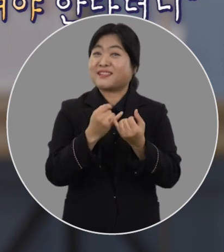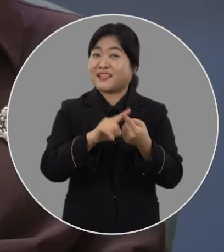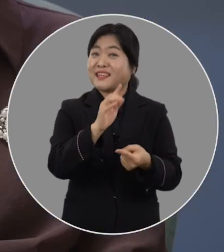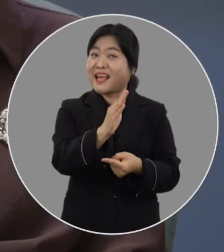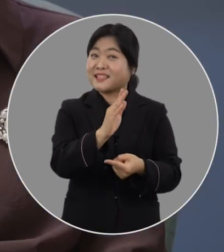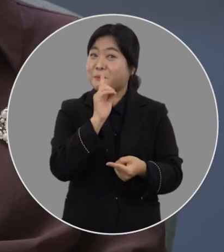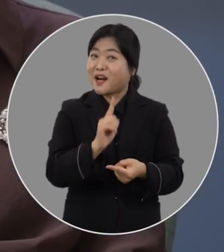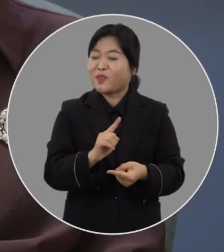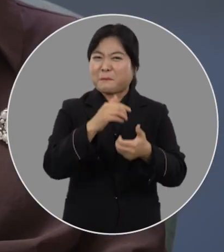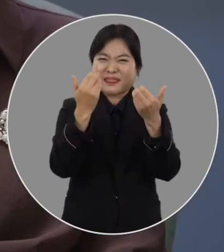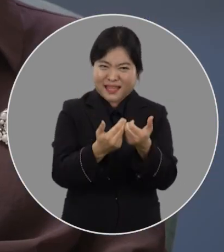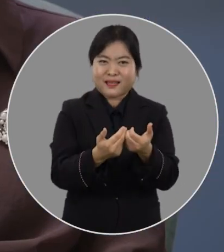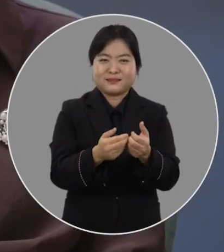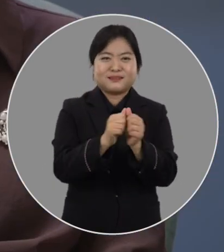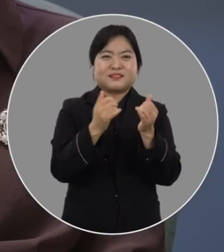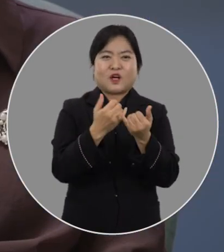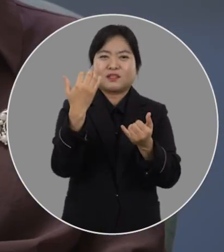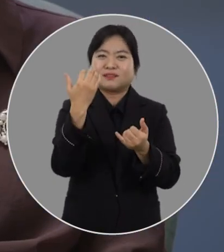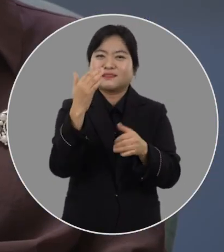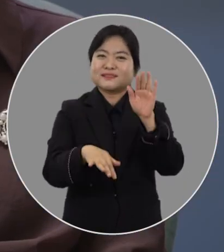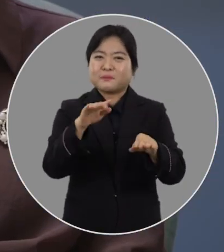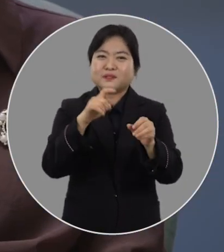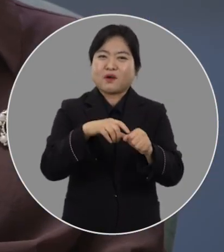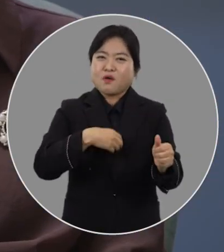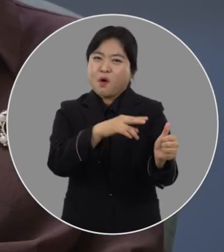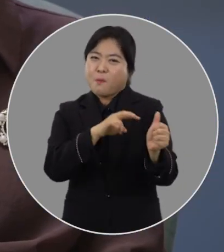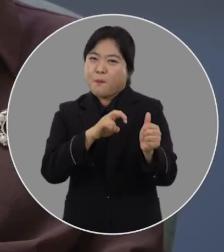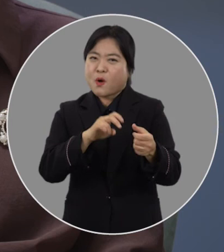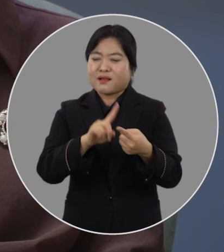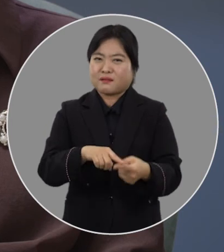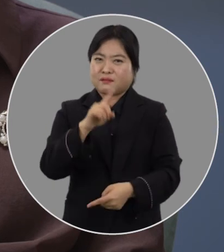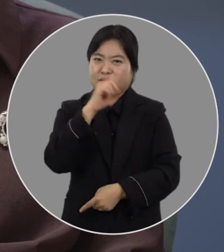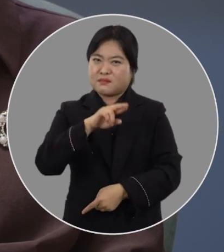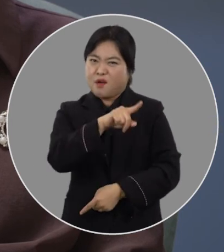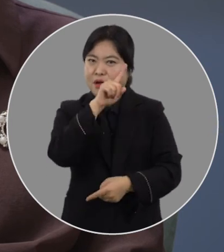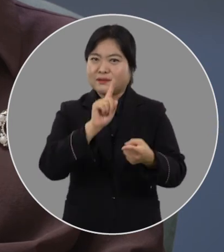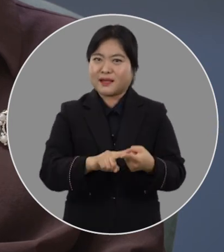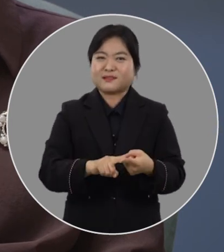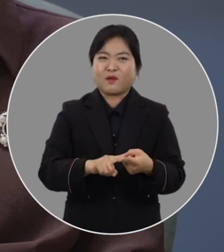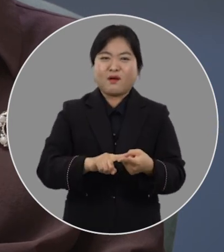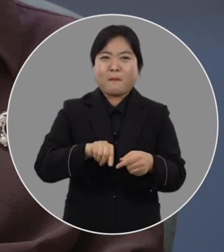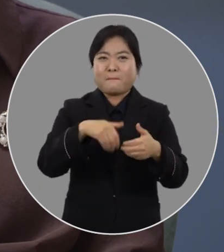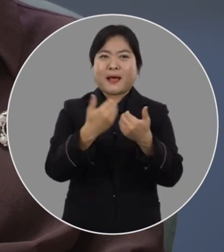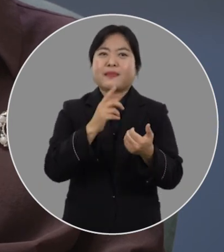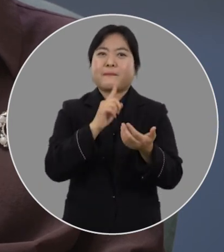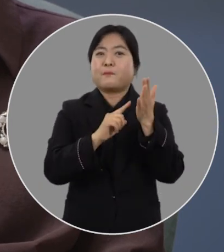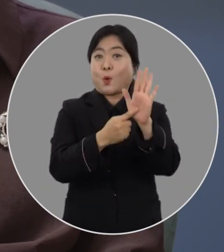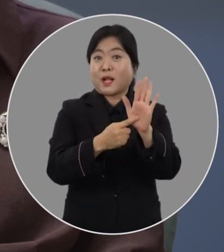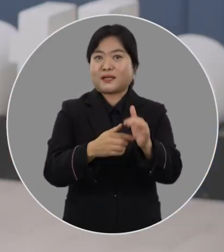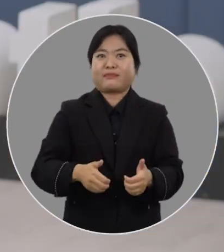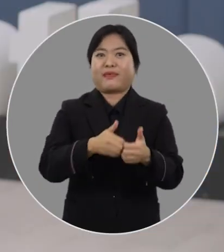함으로써 성차별적 혐오 표현의 부당함을 드러내고 되돌려주는 맞받아치는 방식의 대항 표현이라는